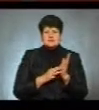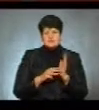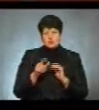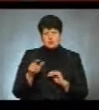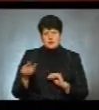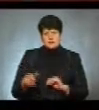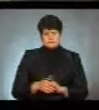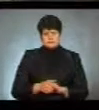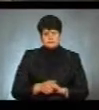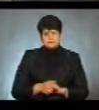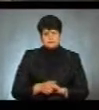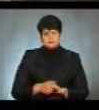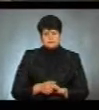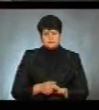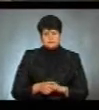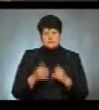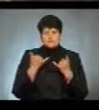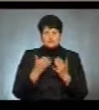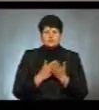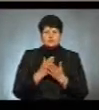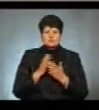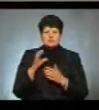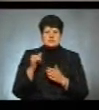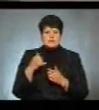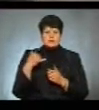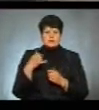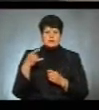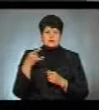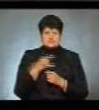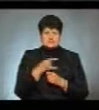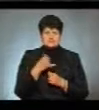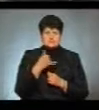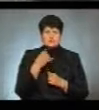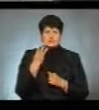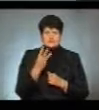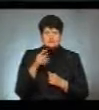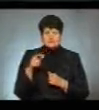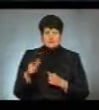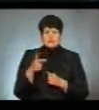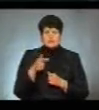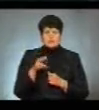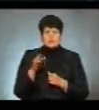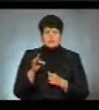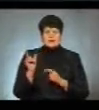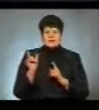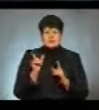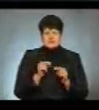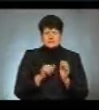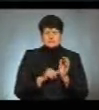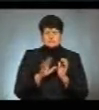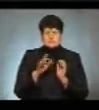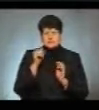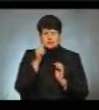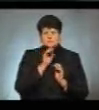людей. Сьогодні в службу соціального таксі звернулось 3 людини. Григорій Порохняк їде на виклик до 65-річної Ірини